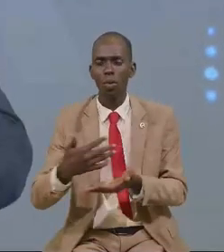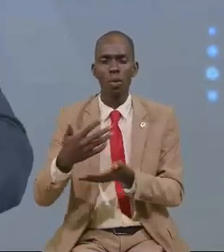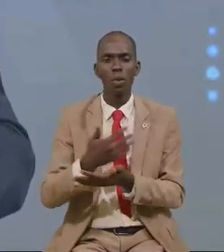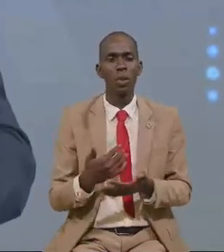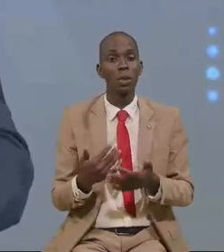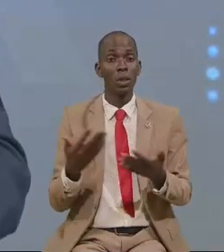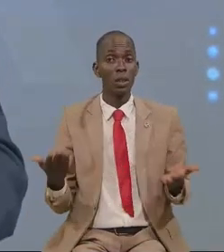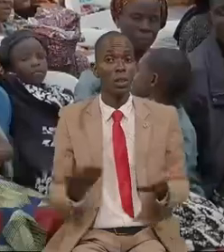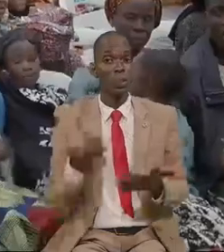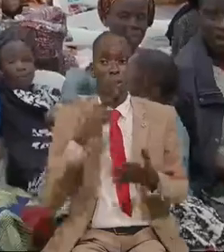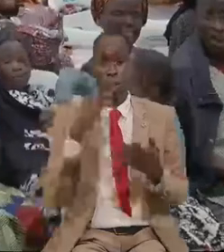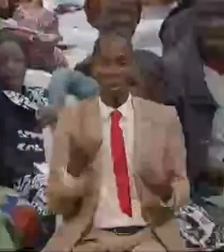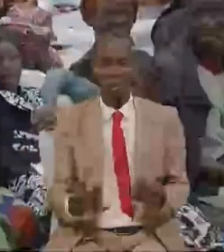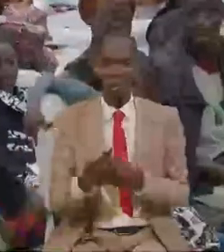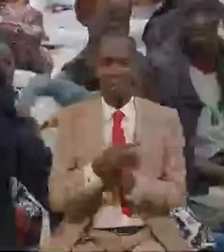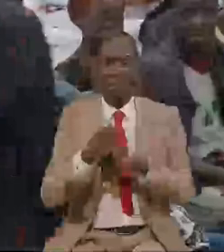La puissance vient pour toi.